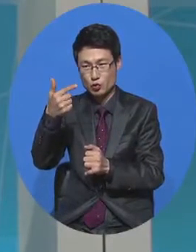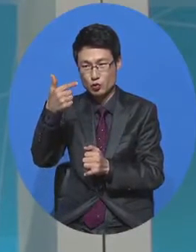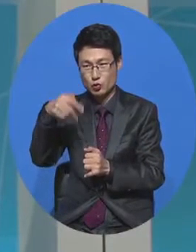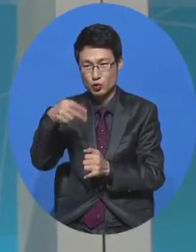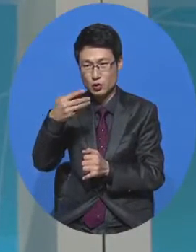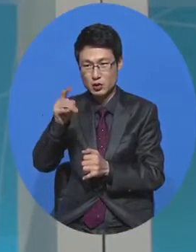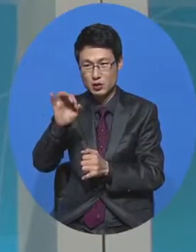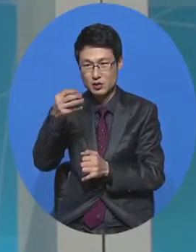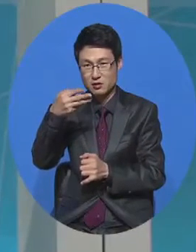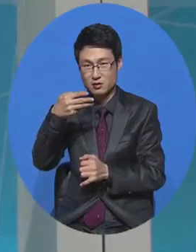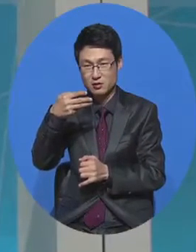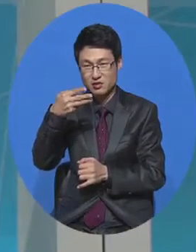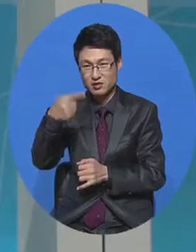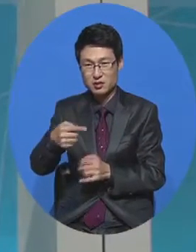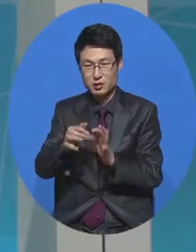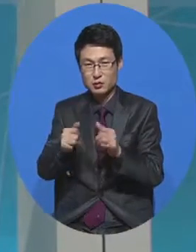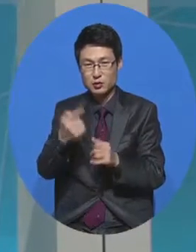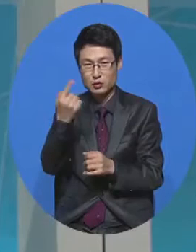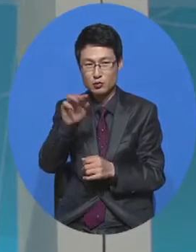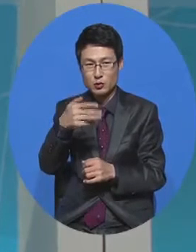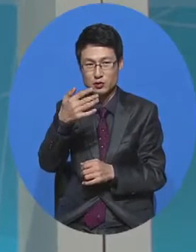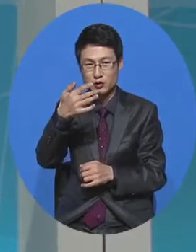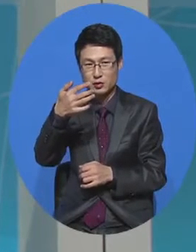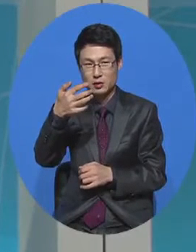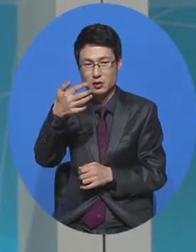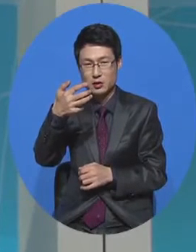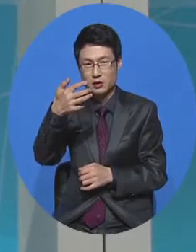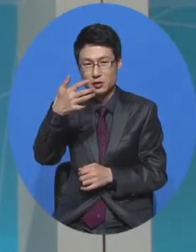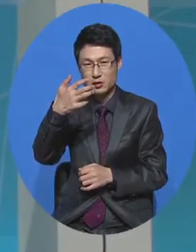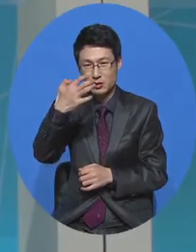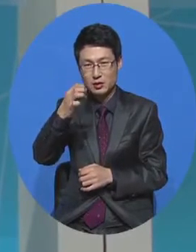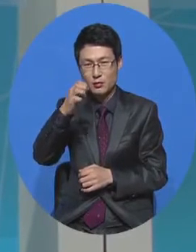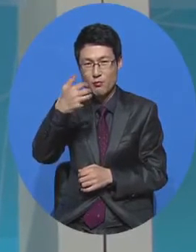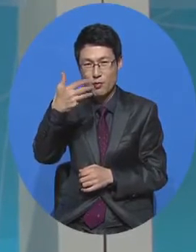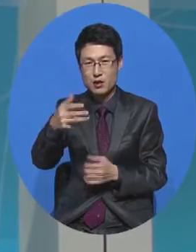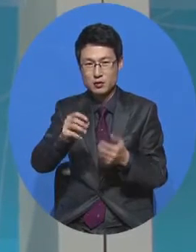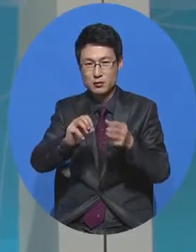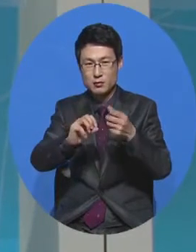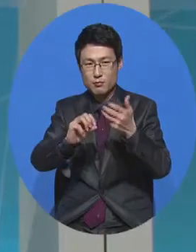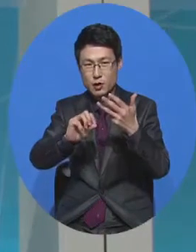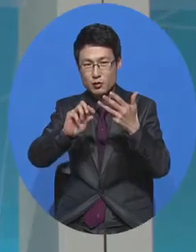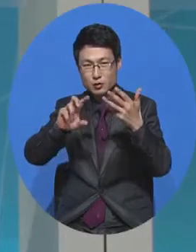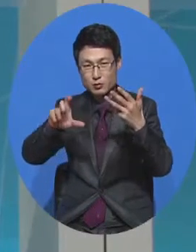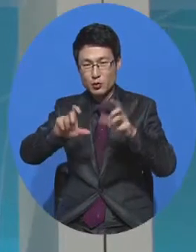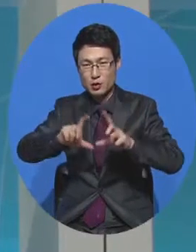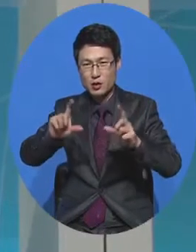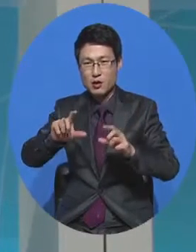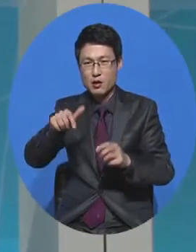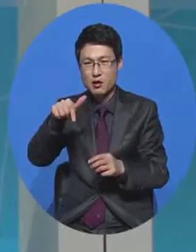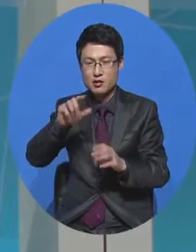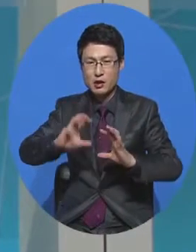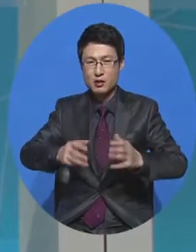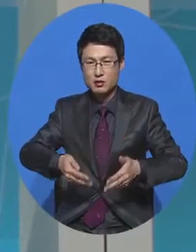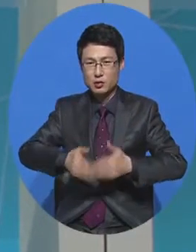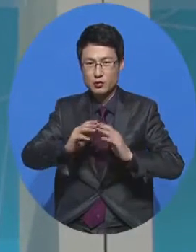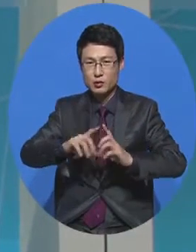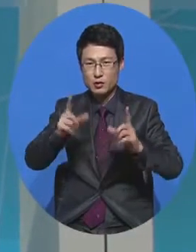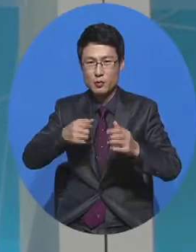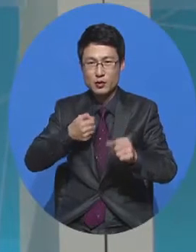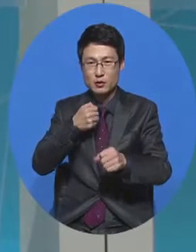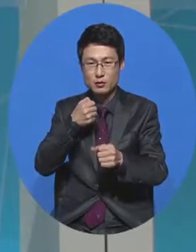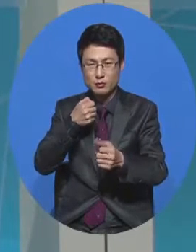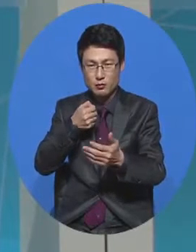노림수가 1948년 8월 15일을 건국절 로 만들려고 하는 의도입니다 그리 3단계로